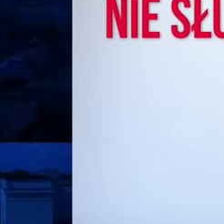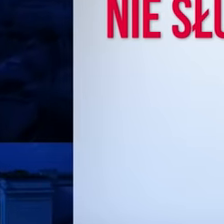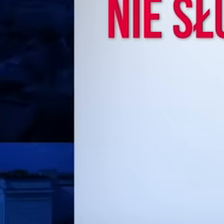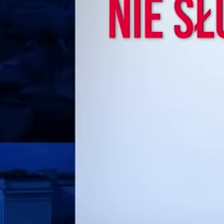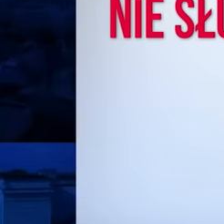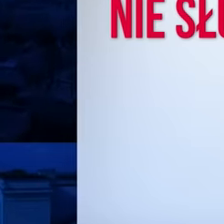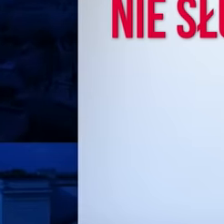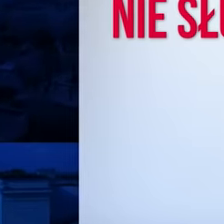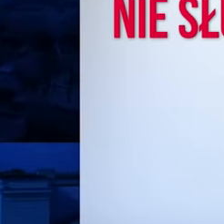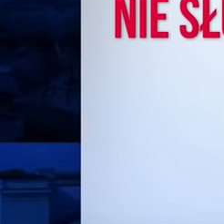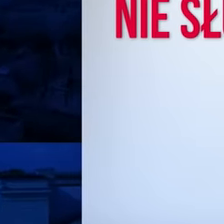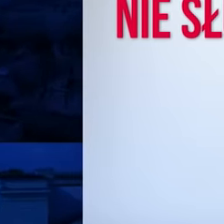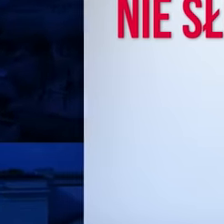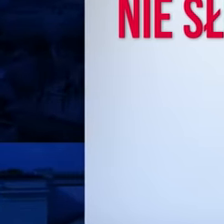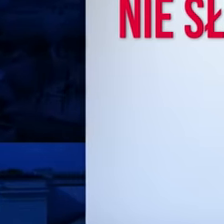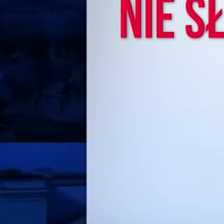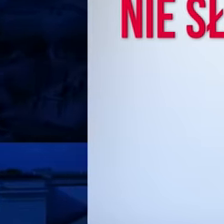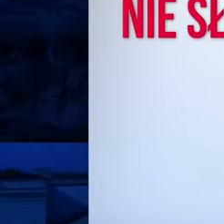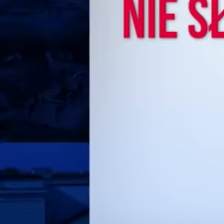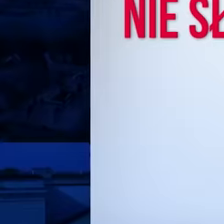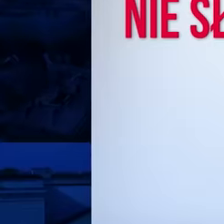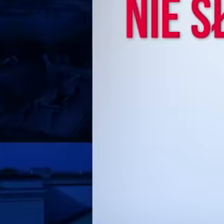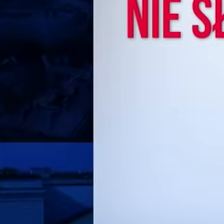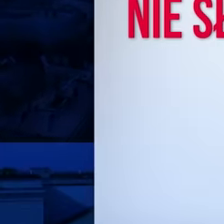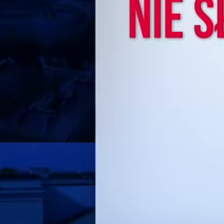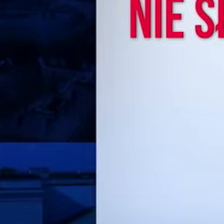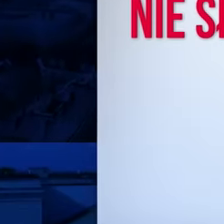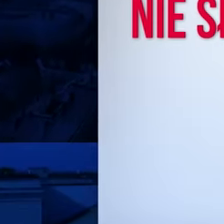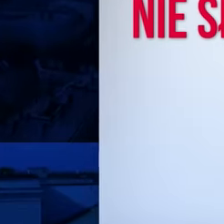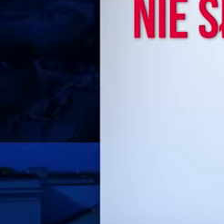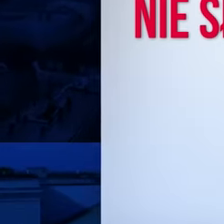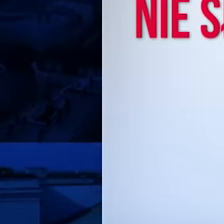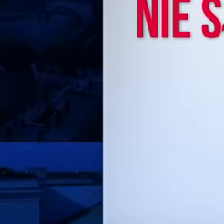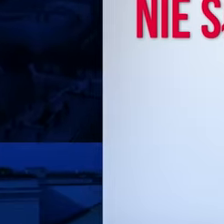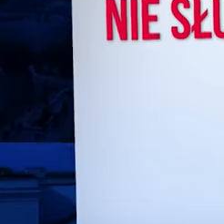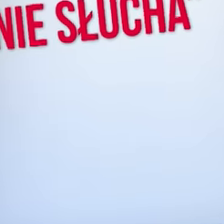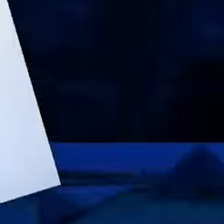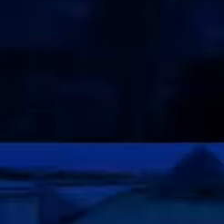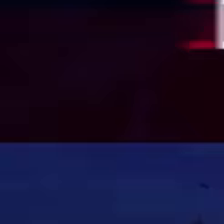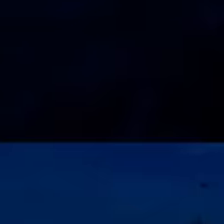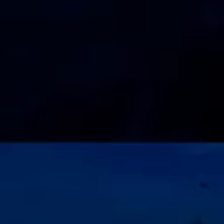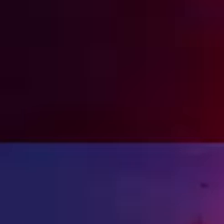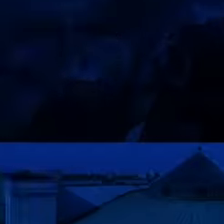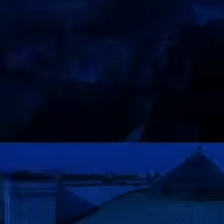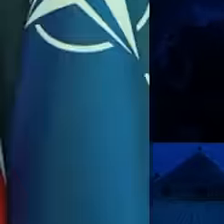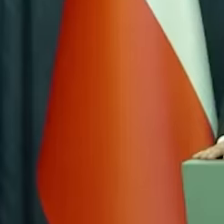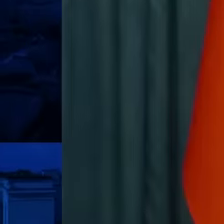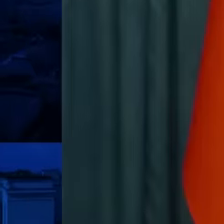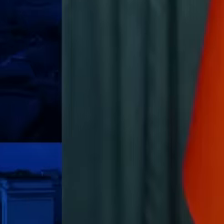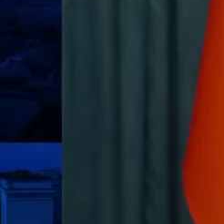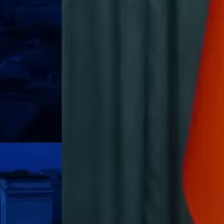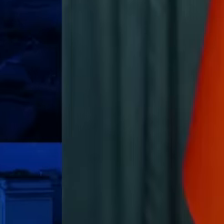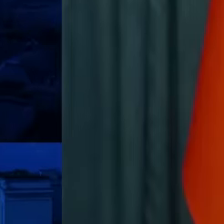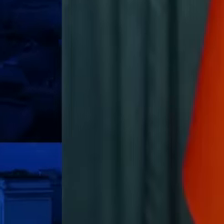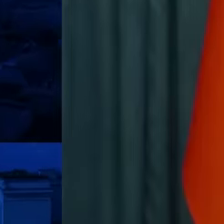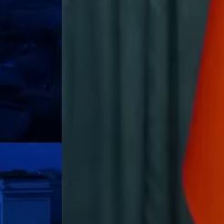prezydenta Rafała Trzaskowskiego i jego ekipy podniesienia stawek za przewozy. Ich zdaniem Rada Warszawy nie słucha ich postulatów.